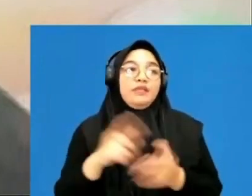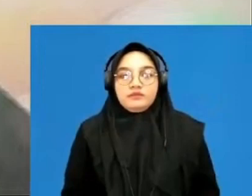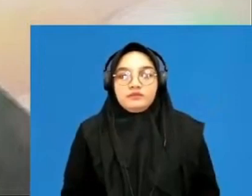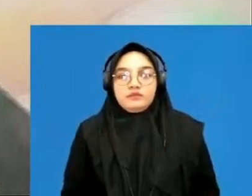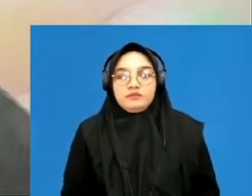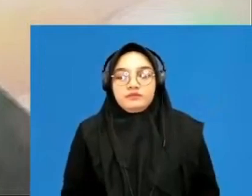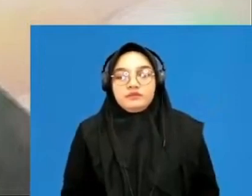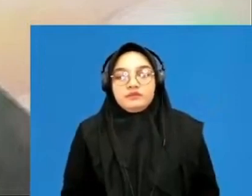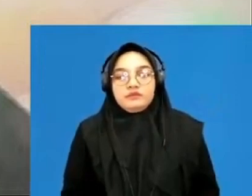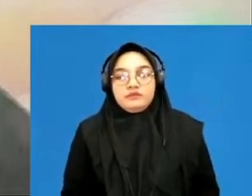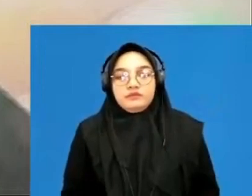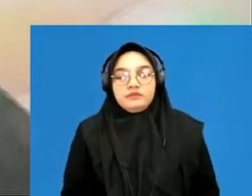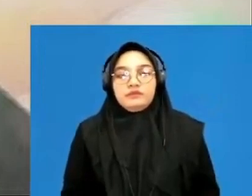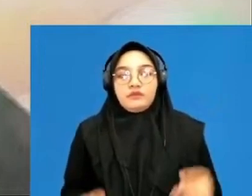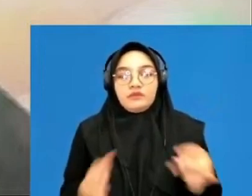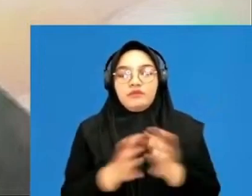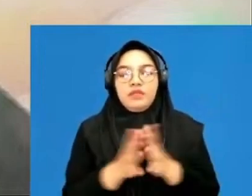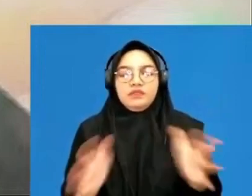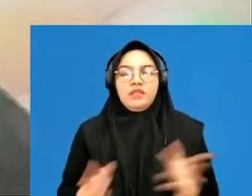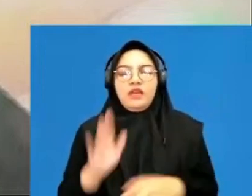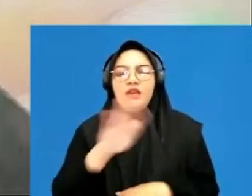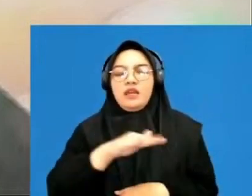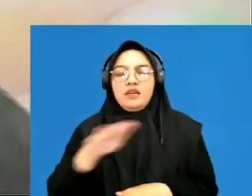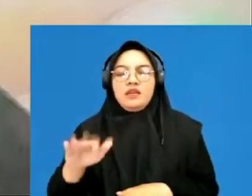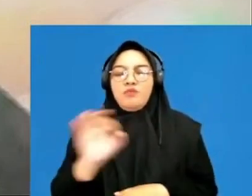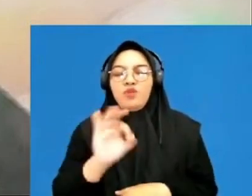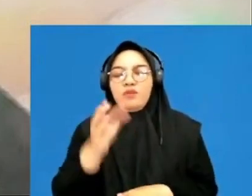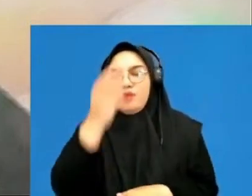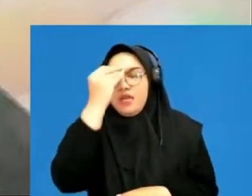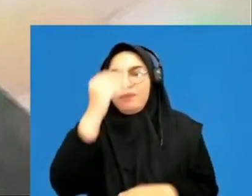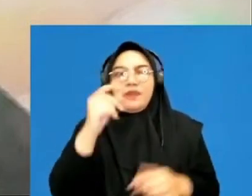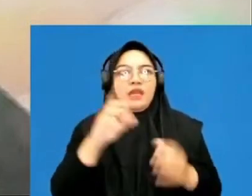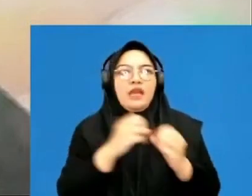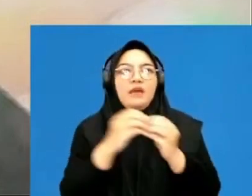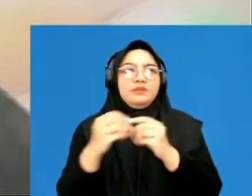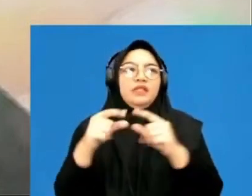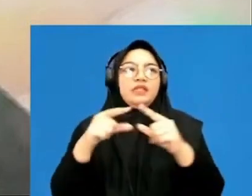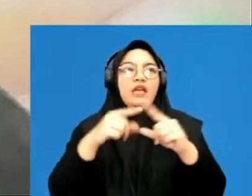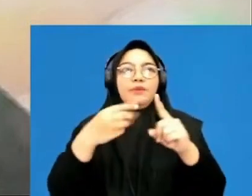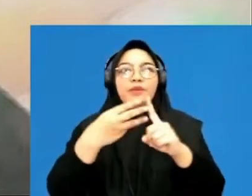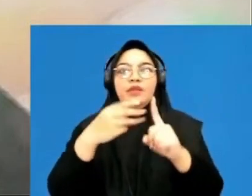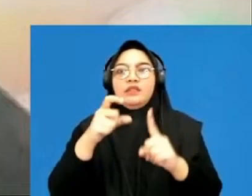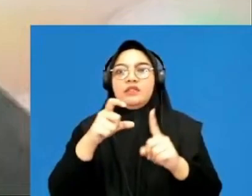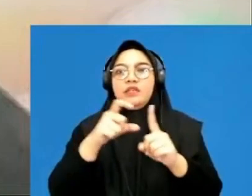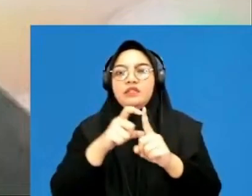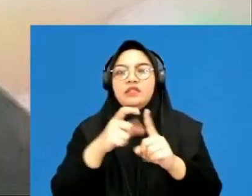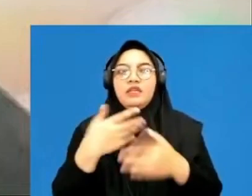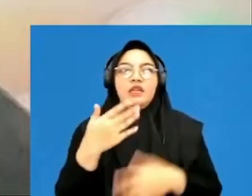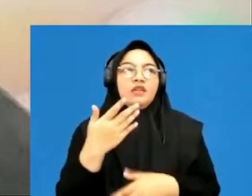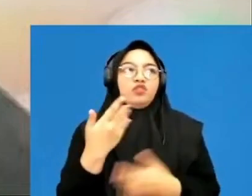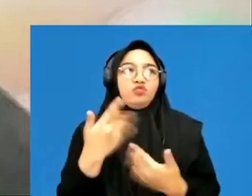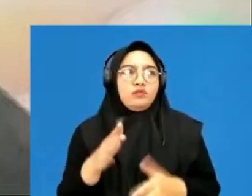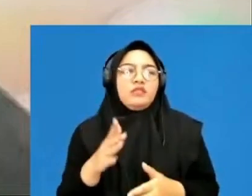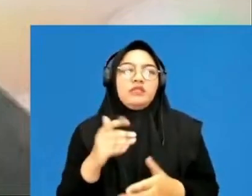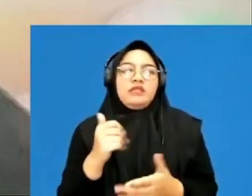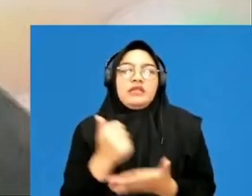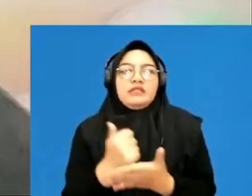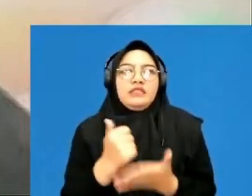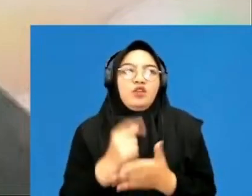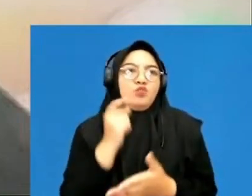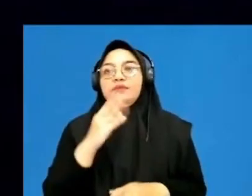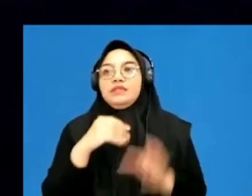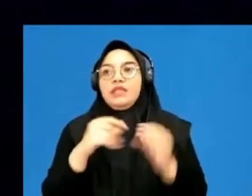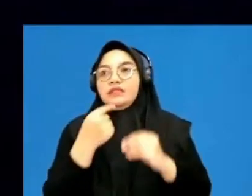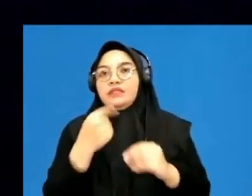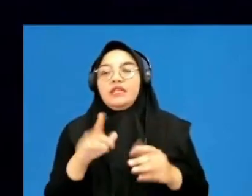saya banyak anak yang masih belum paham gitu abjad abcd itu apa gitu bahkan hitungannya sudah pemuda gitu sesuai undang-undang gitu 16-30 tahun